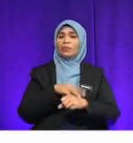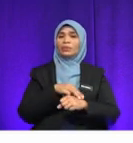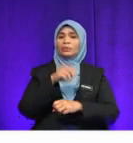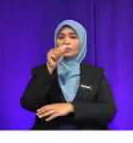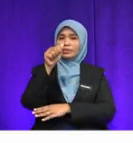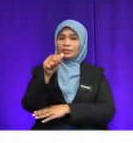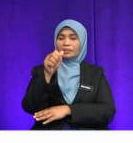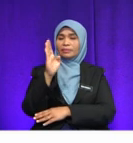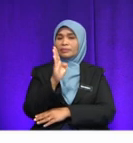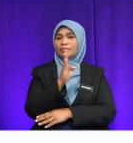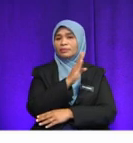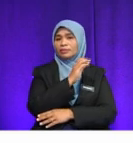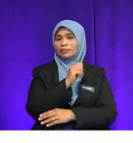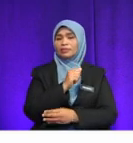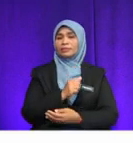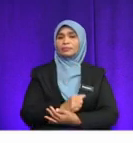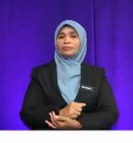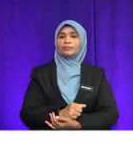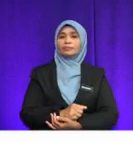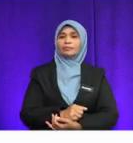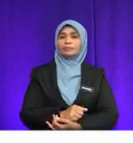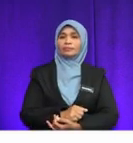attaini qosron majmu’an